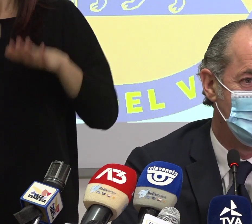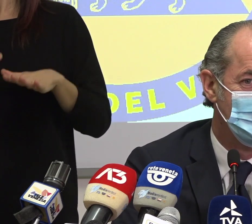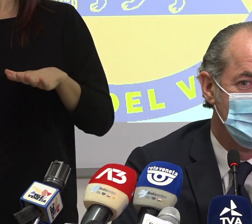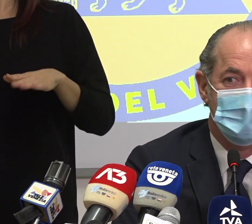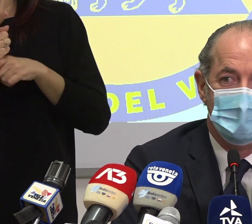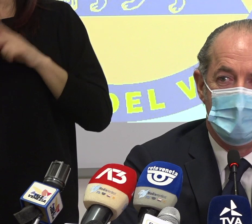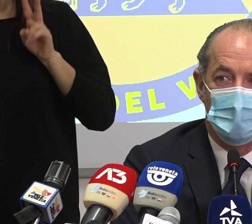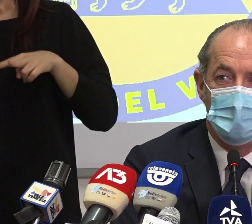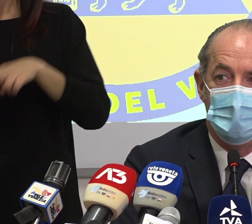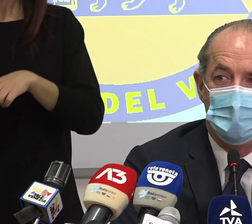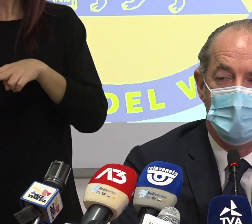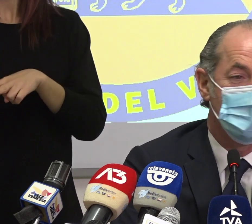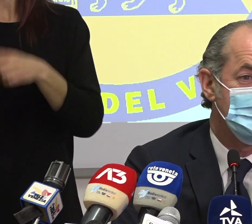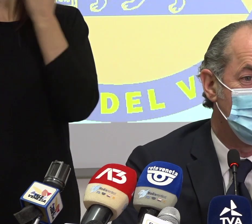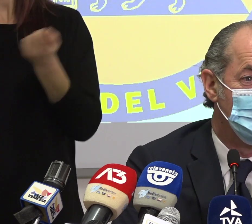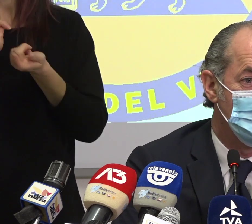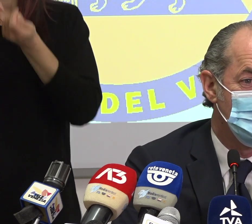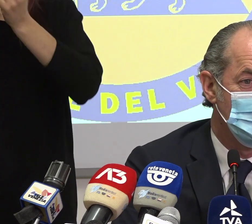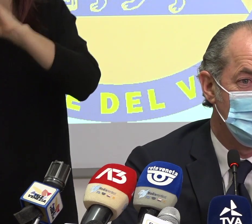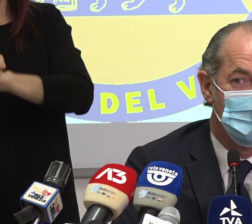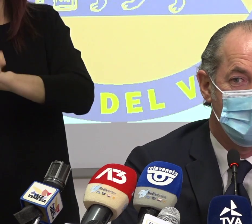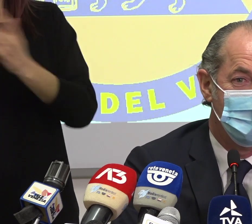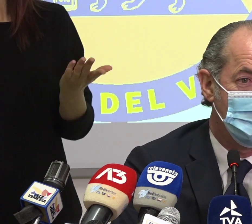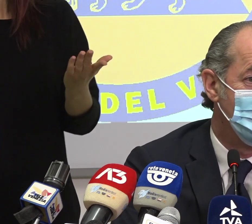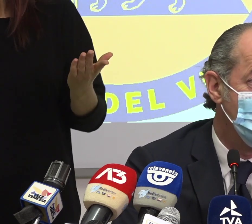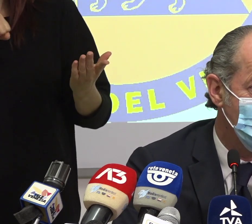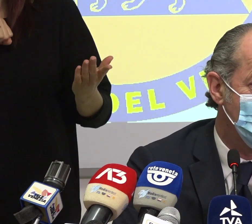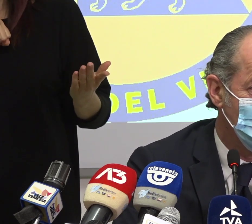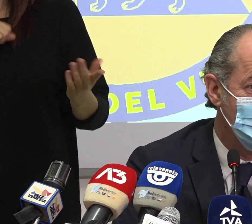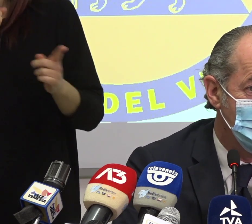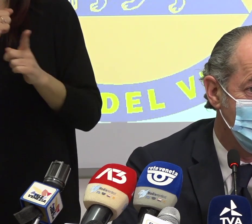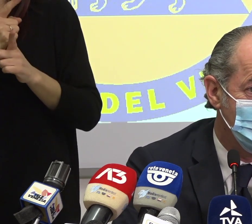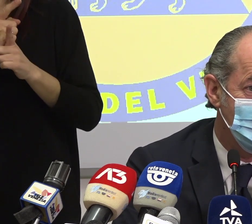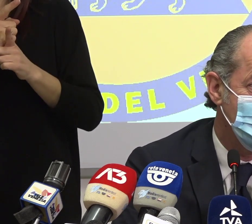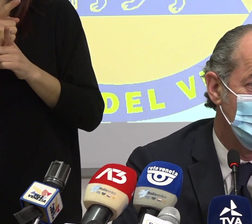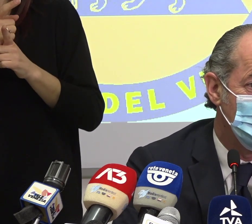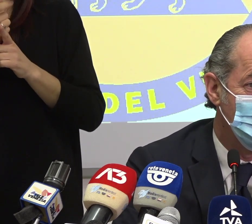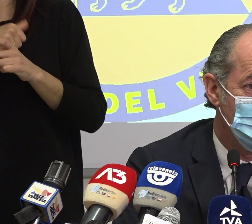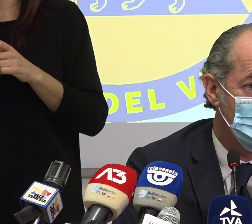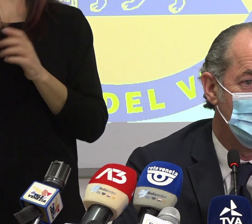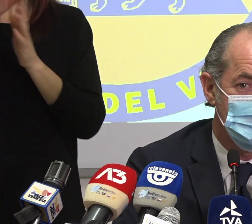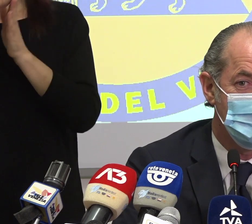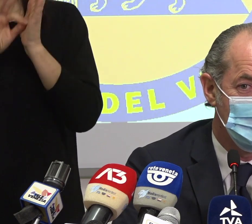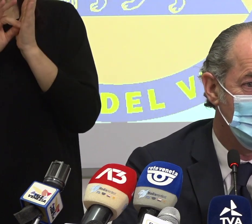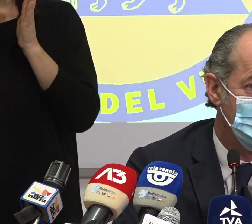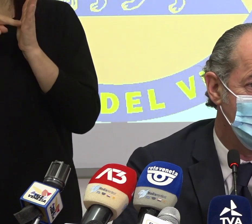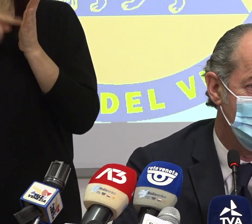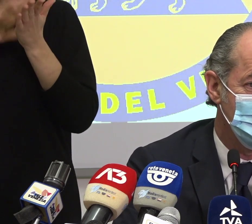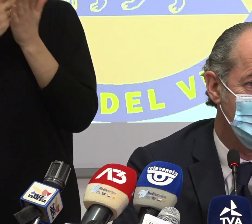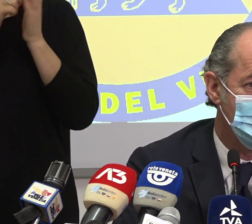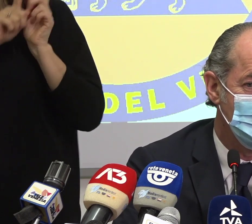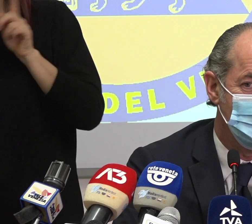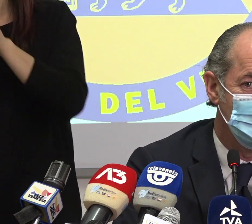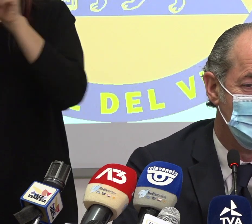male quindi penso che sia doveroso avere allineamento dei dati e che siano uniformi cose che ancora in italia